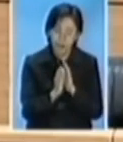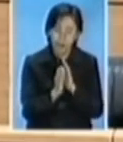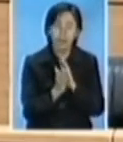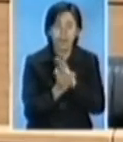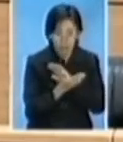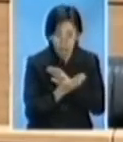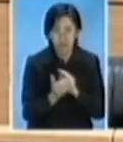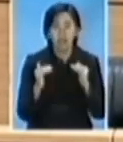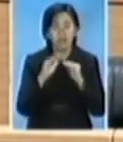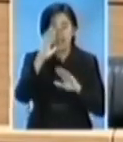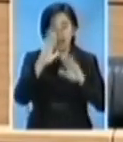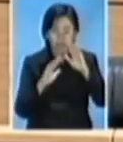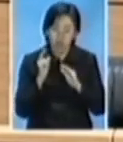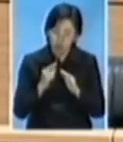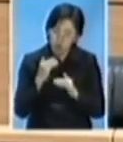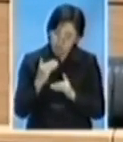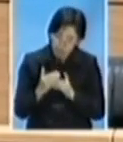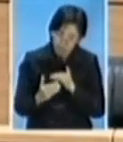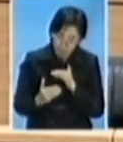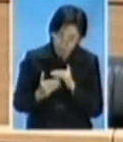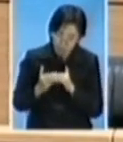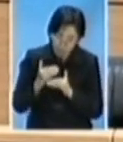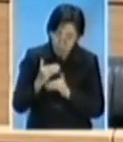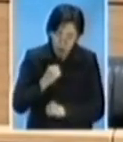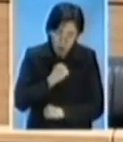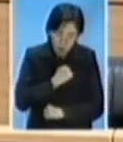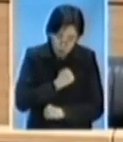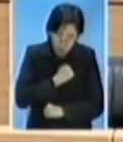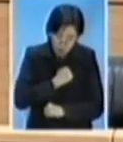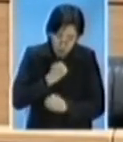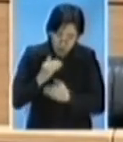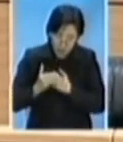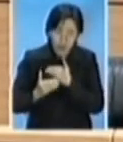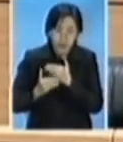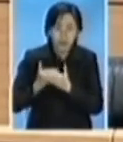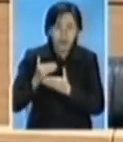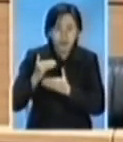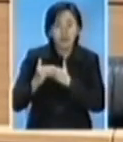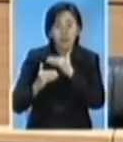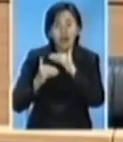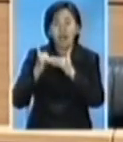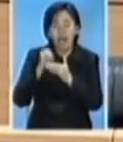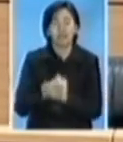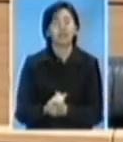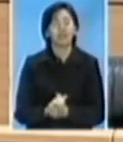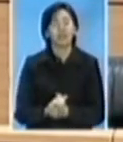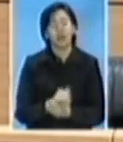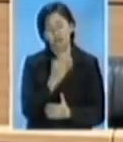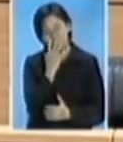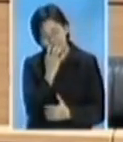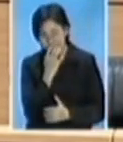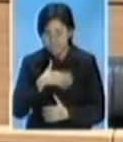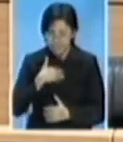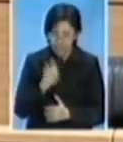ประชาธิปไตยมันมีแต่ต้องพัฒนากันอย่างนี้แหละครับอดทนหน่อยสิครับเวลาท่านเสียผลประโยชน์แล้วท่านอย่าเอาสิ่